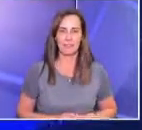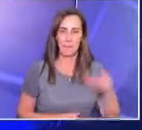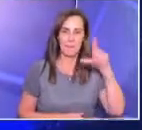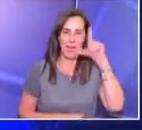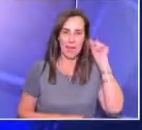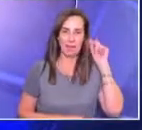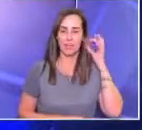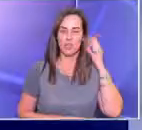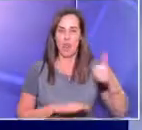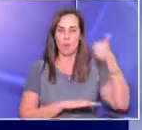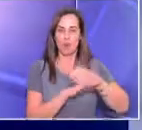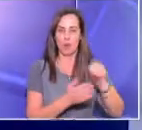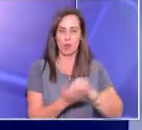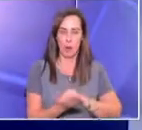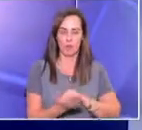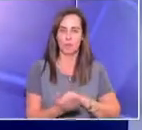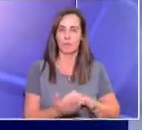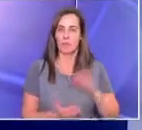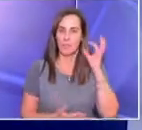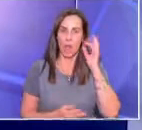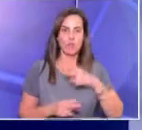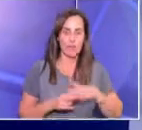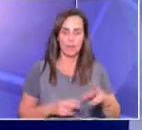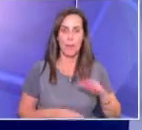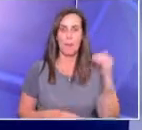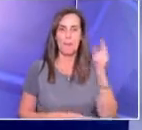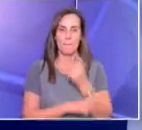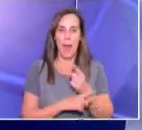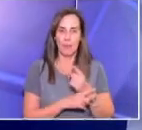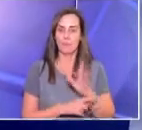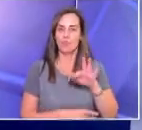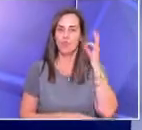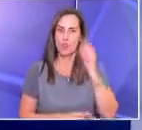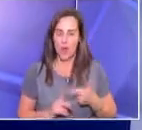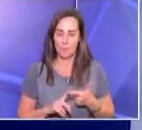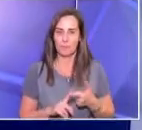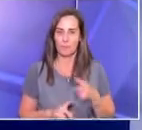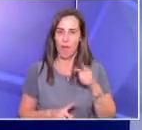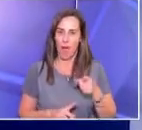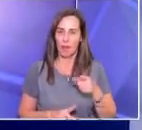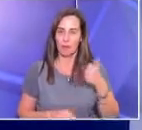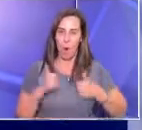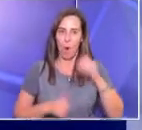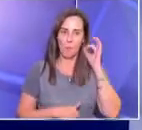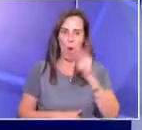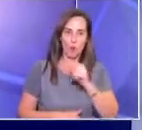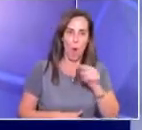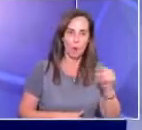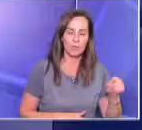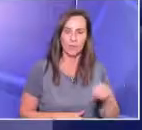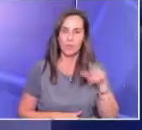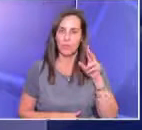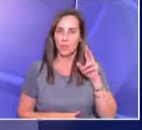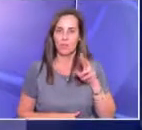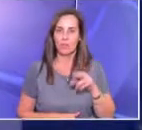אביב רצה אישה בראש הרשימה, רשימה נשית מאוד. נכון. בבת ים רצתם מועמדת. נכון. אתם רצים מועמדות all over. כן. יש